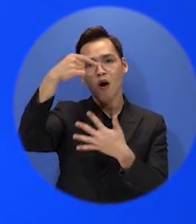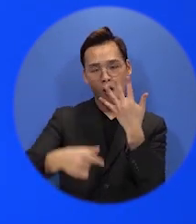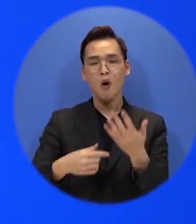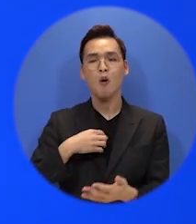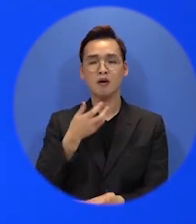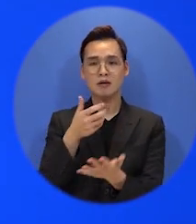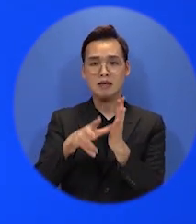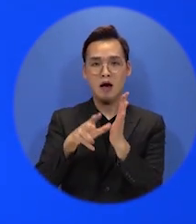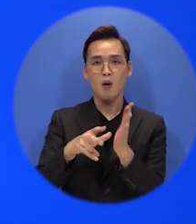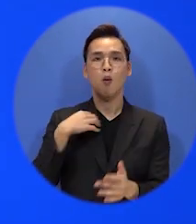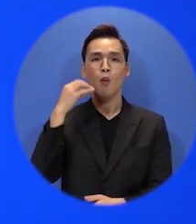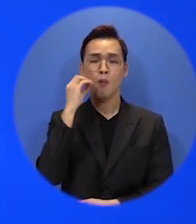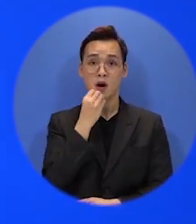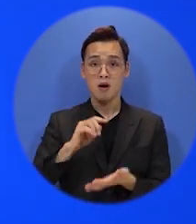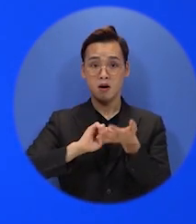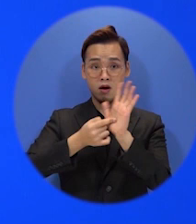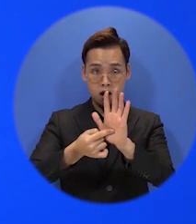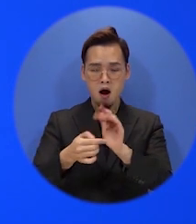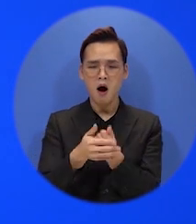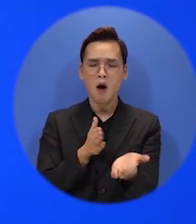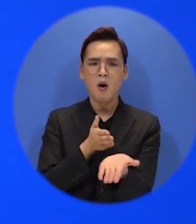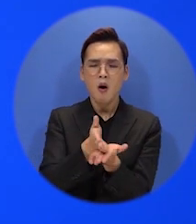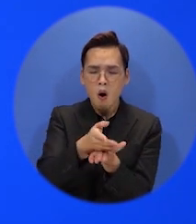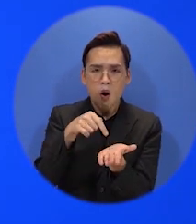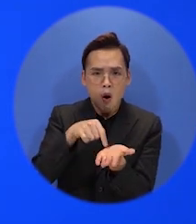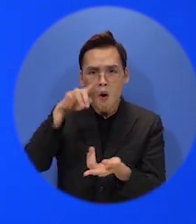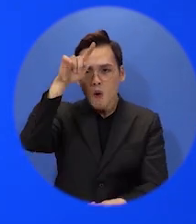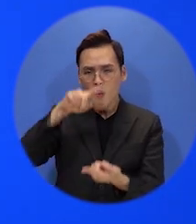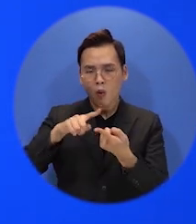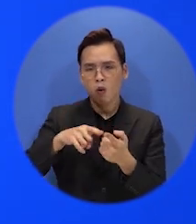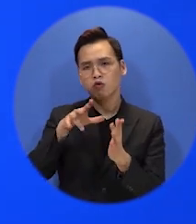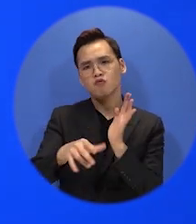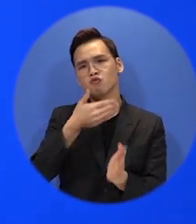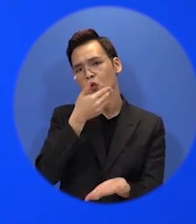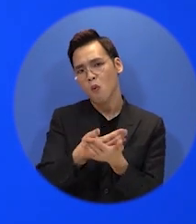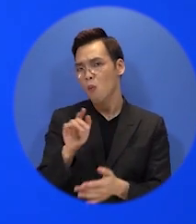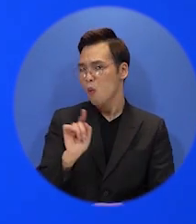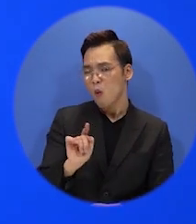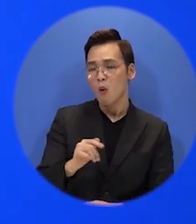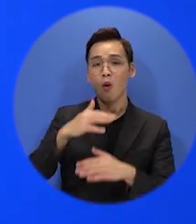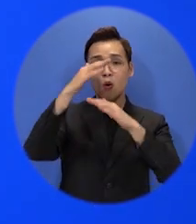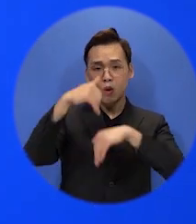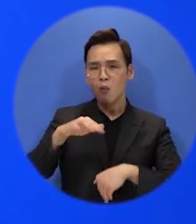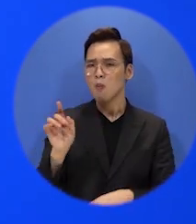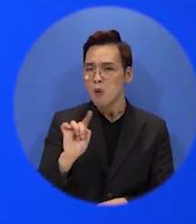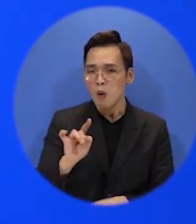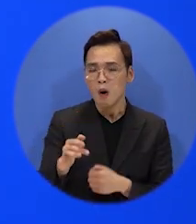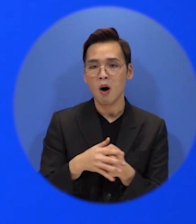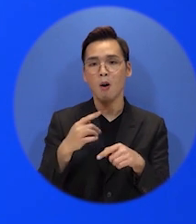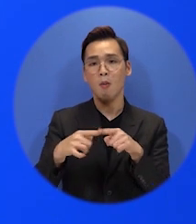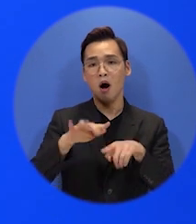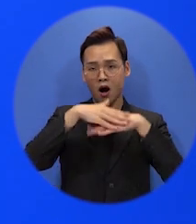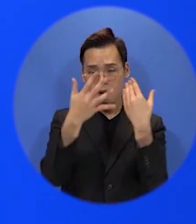자료를 홈페이지에 공개를 하고 있어요. 그래서 이 학과, 여러분들이 지원하시는 이 학과에서는 어떤 자료가 중요하고 어떤 내용 위주로 평가를 하는지에